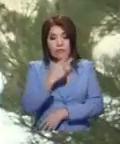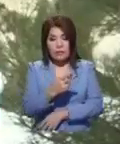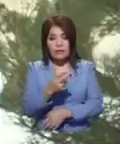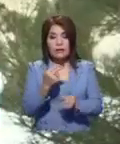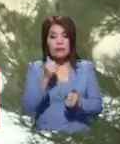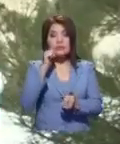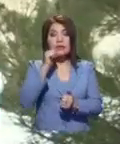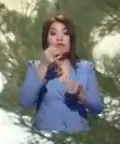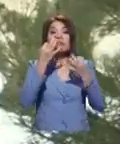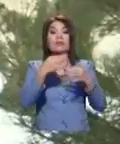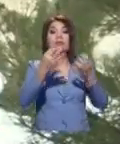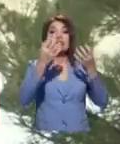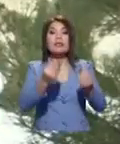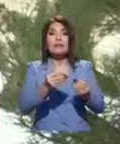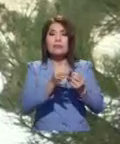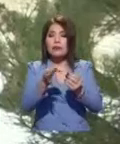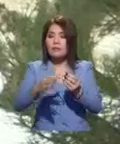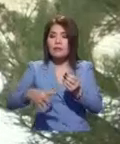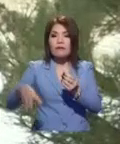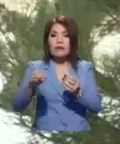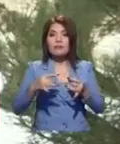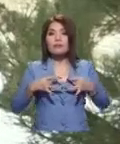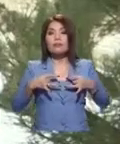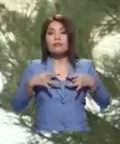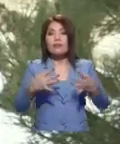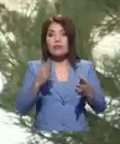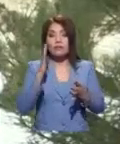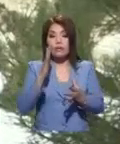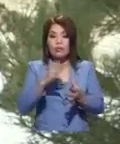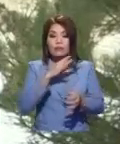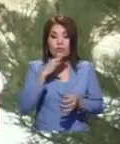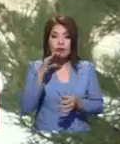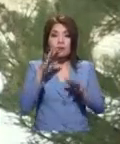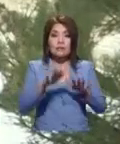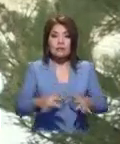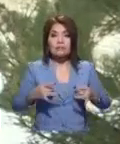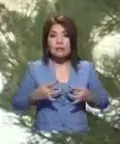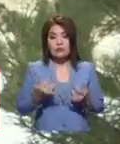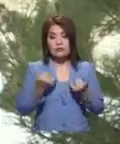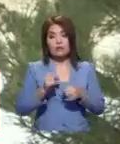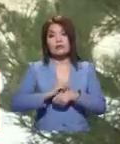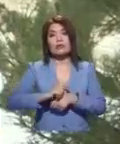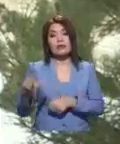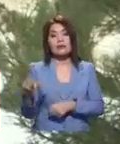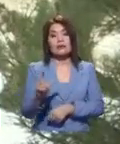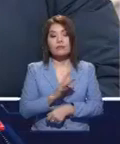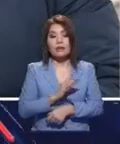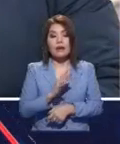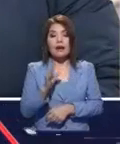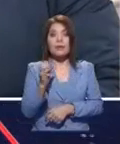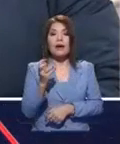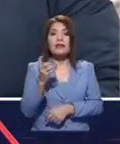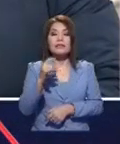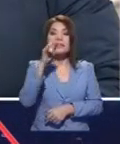ертеңгі тәуелсіздік күні жер-жерде мейлінше тойланатыны белгілі. Көп өңірде мемлекеттік мереке бүгіннен басталып кетті. Батыс